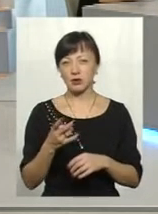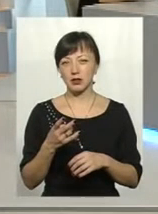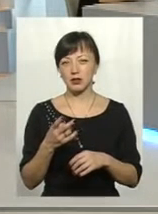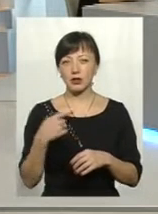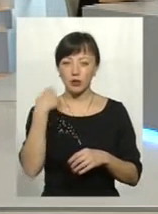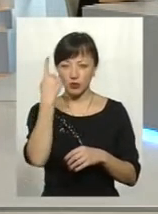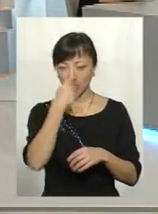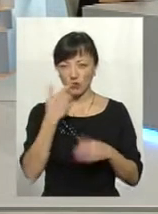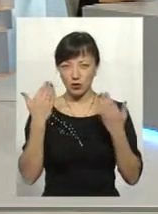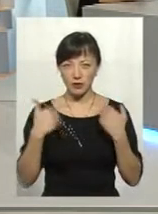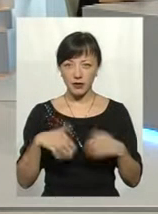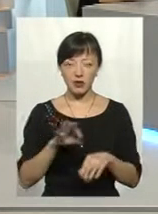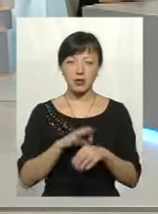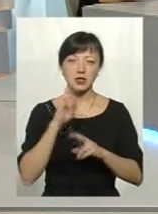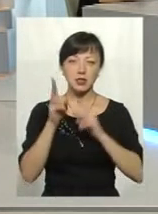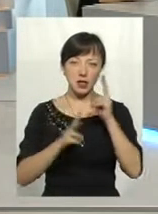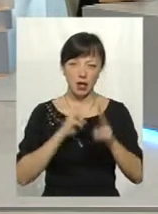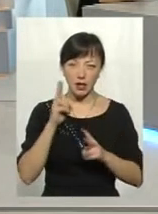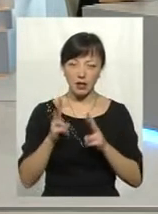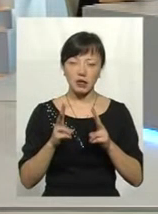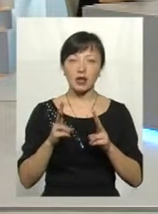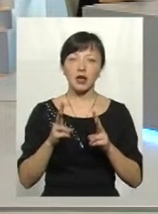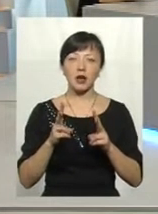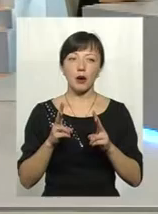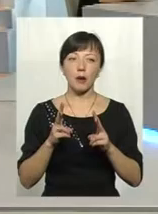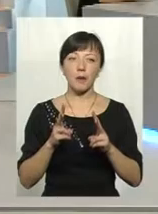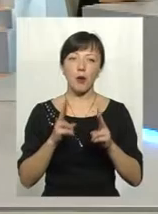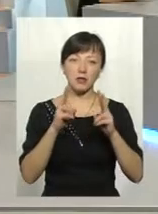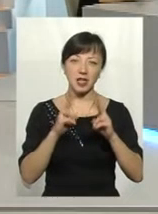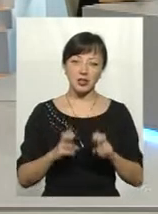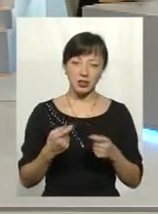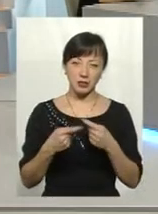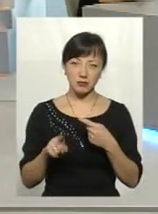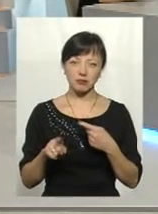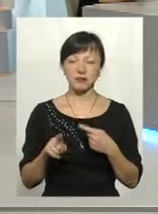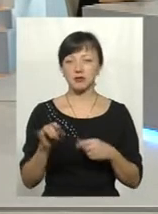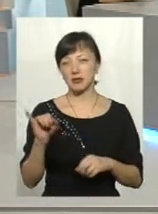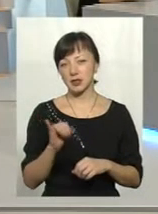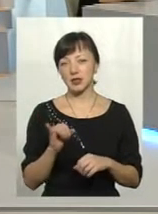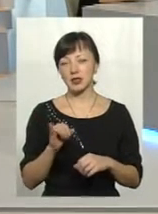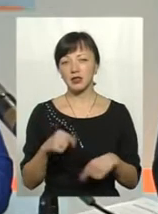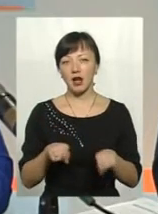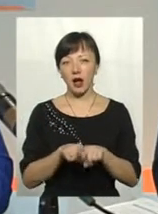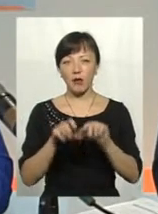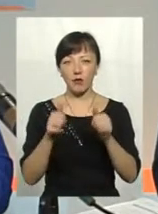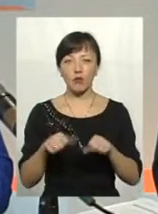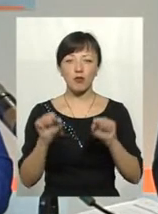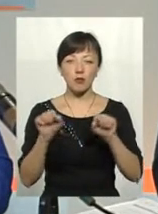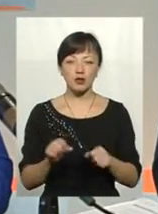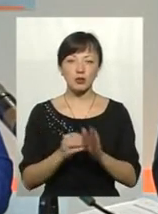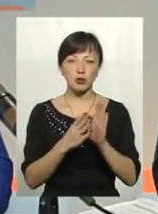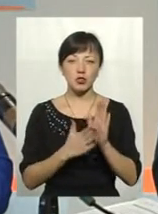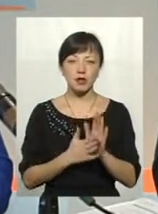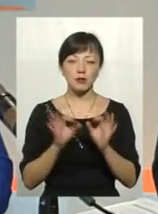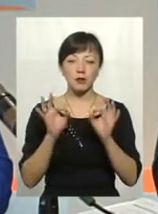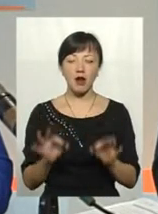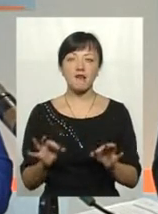зовнішній вигляд пацієнта, його скарги, дані об'єктивного обстеження. І таким чином можна виставити правильний діагноз